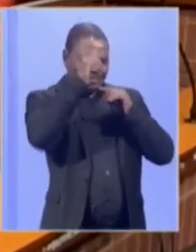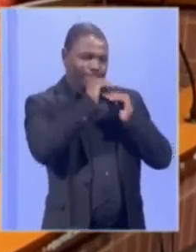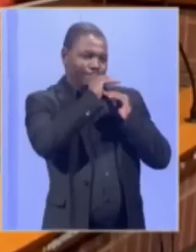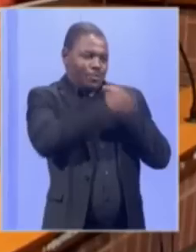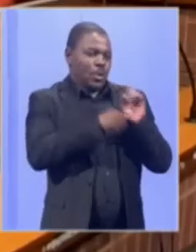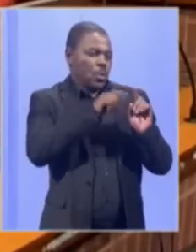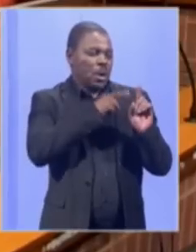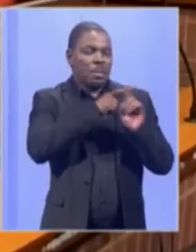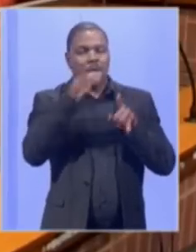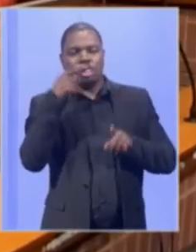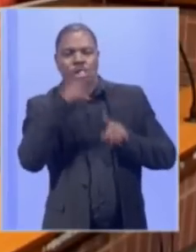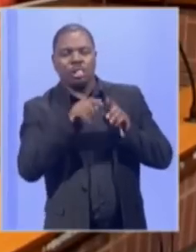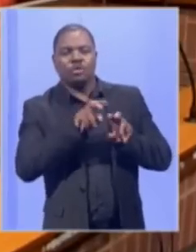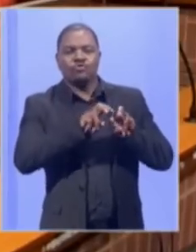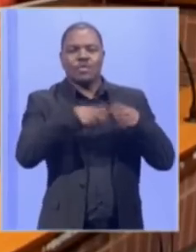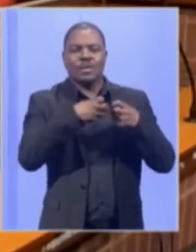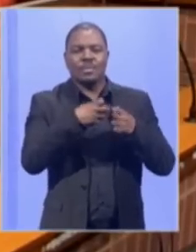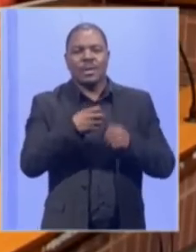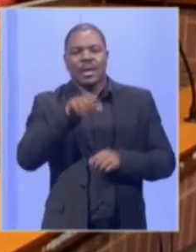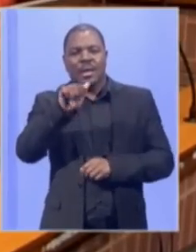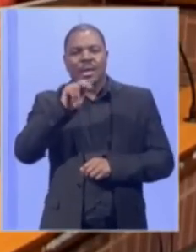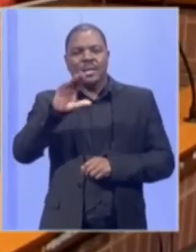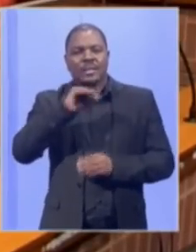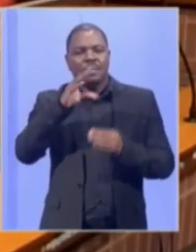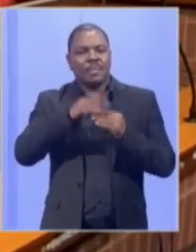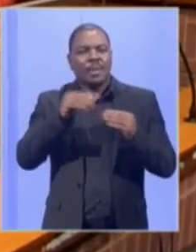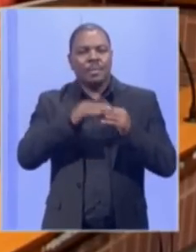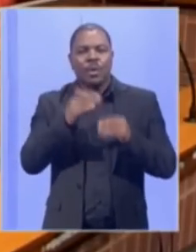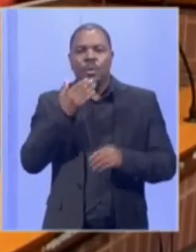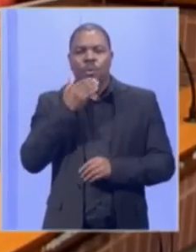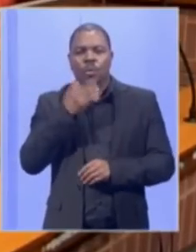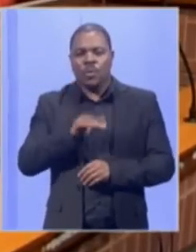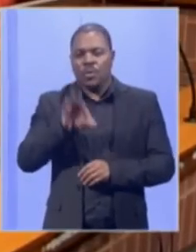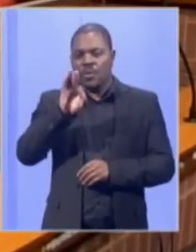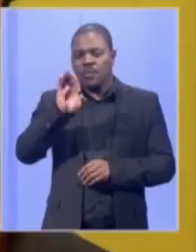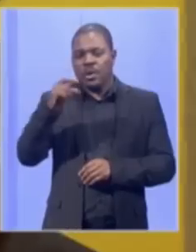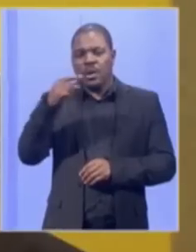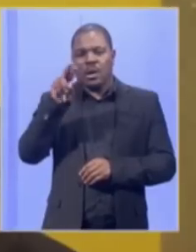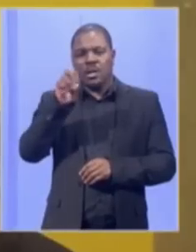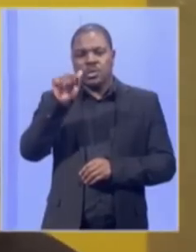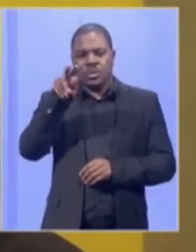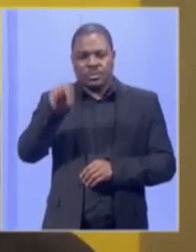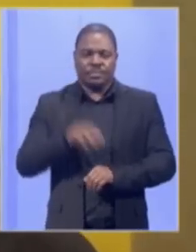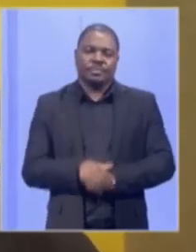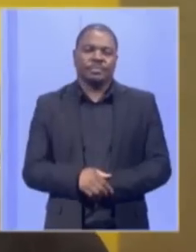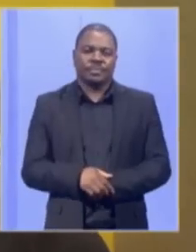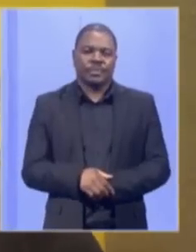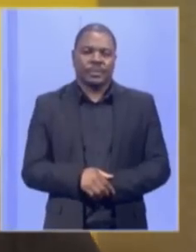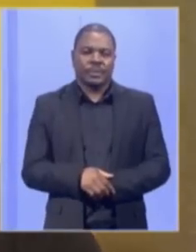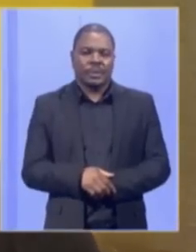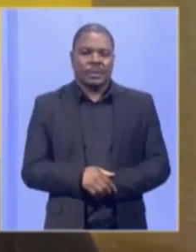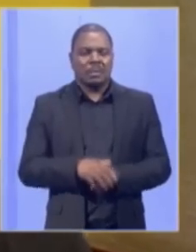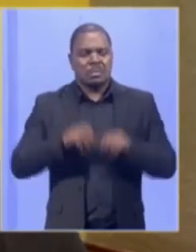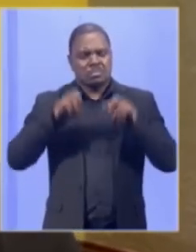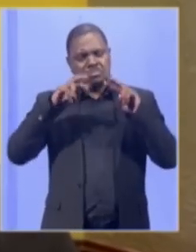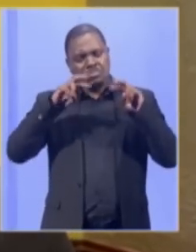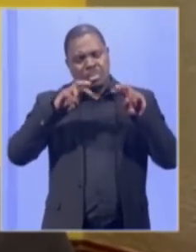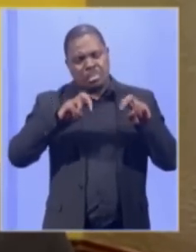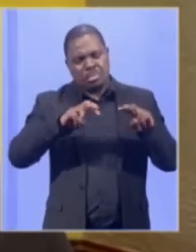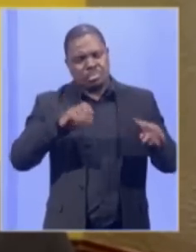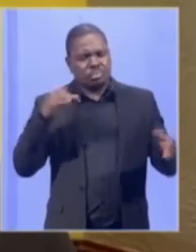tsa peto ya setho sa mehleng sa ANC Parlamenteng Jennifer Ferguson. Is following intensive investigation. As you